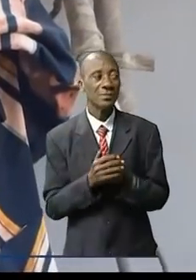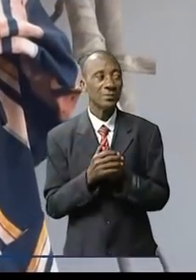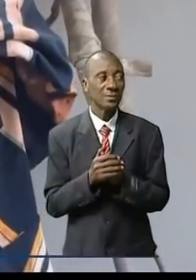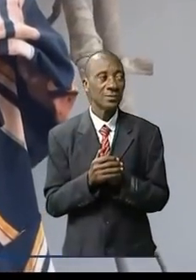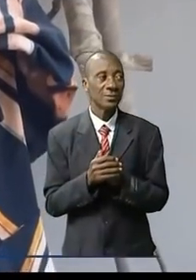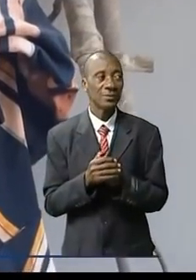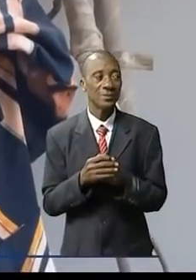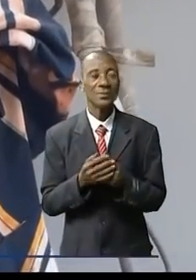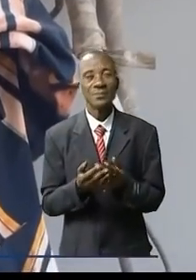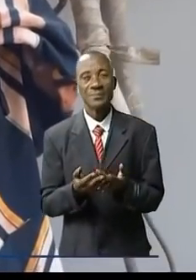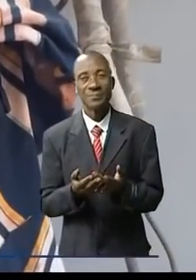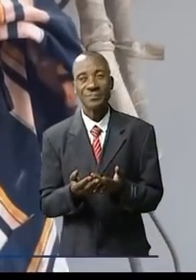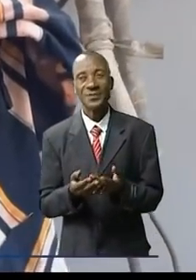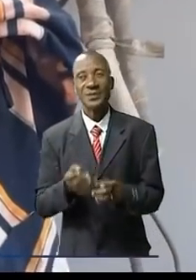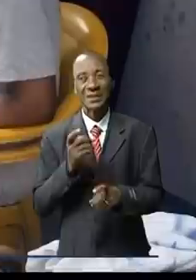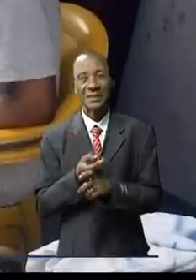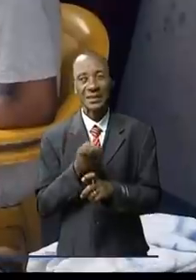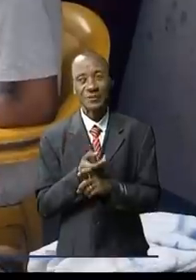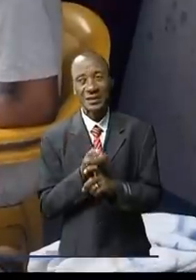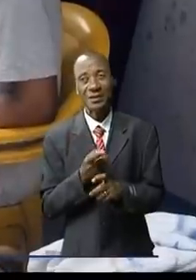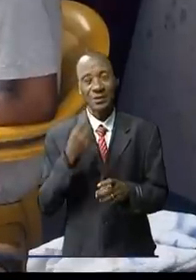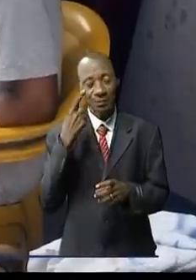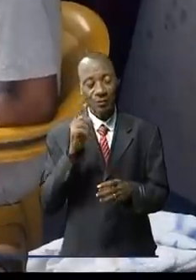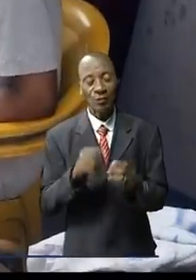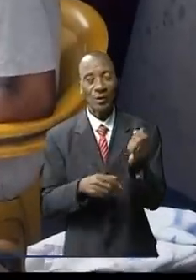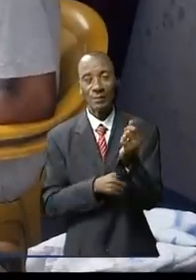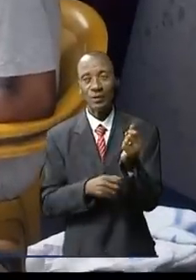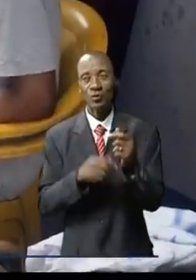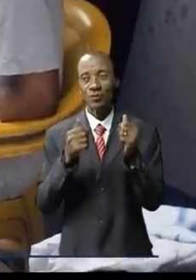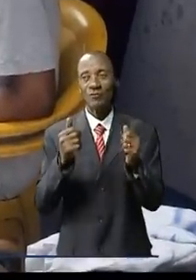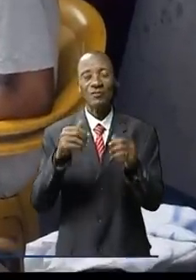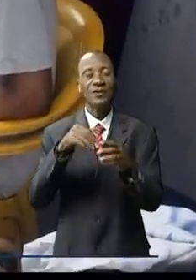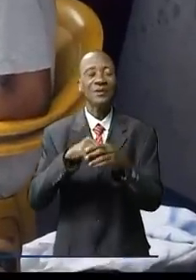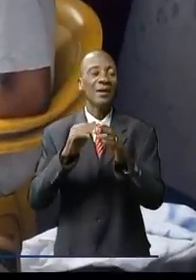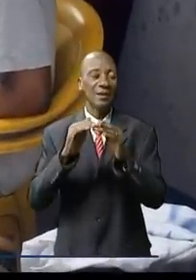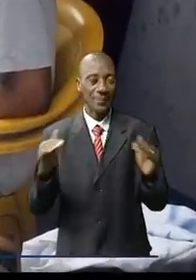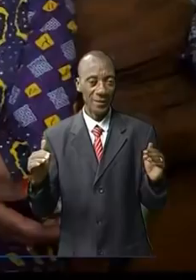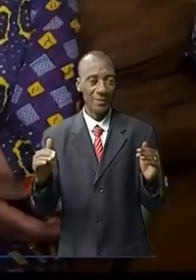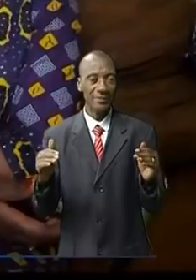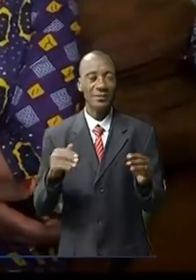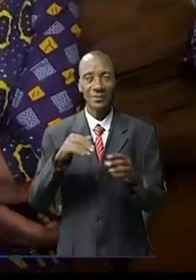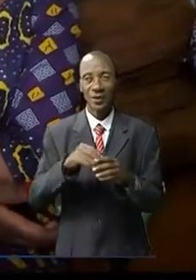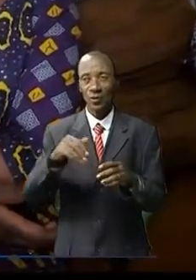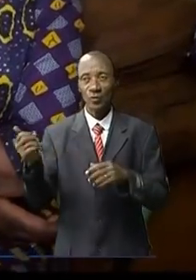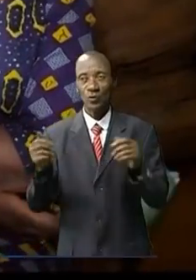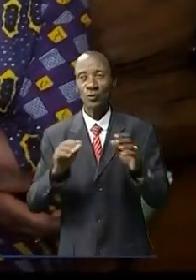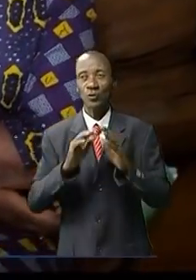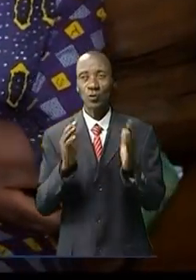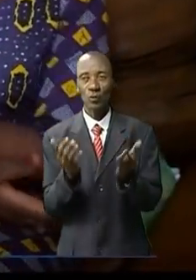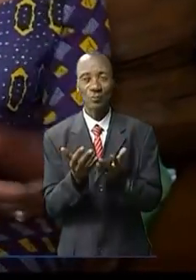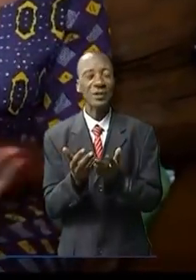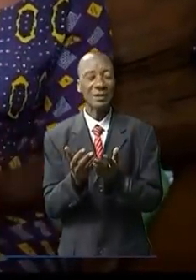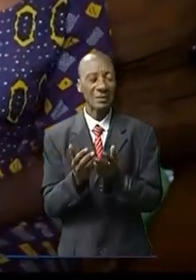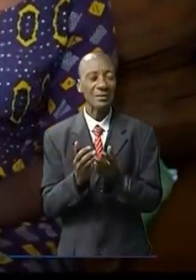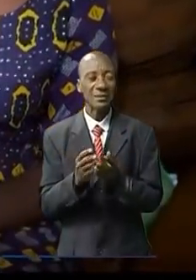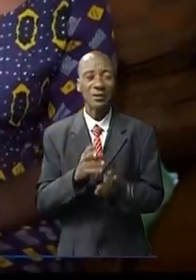Émus, les victimes demandent aux autorités de la police de sécuriser leur quartier qui est constamment envahi par les bandits à main